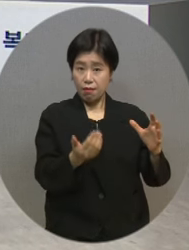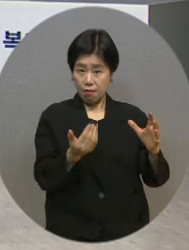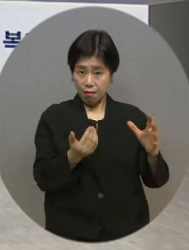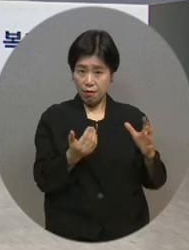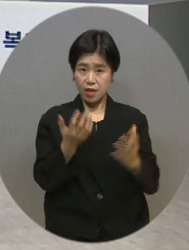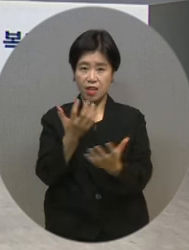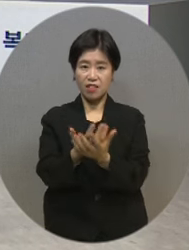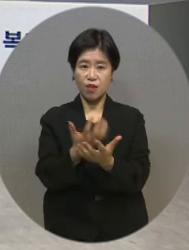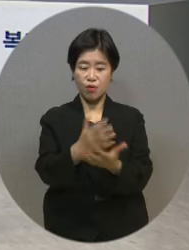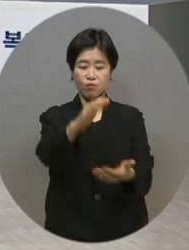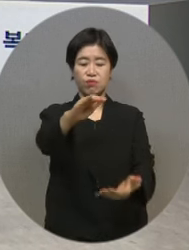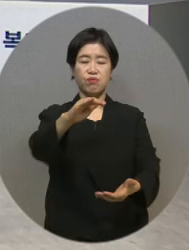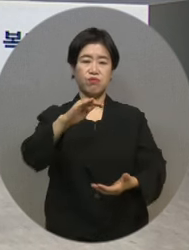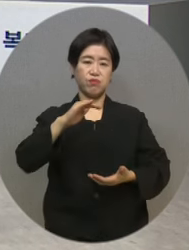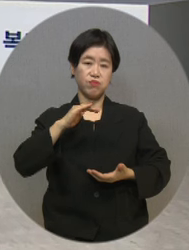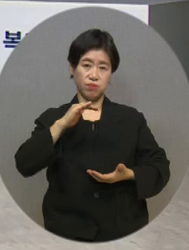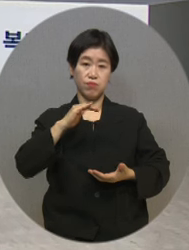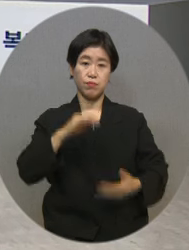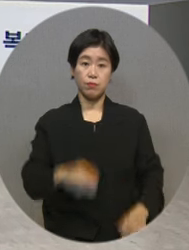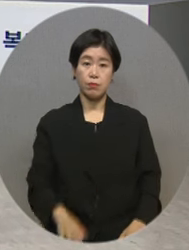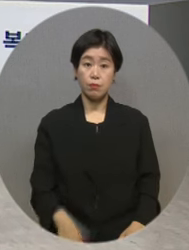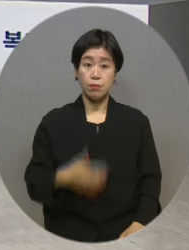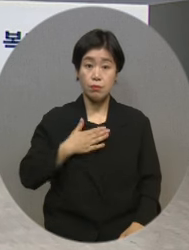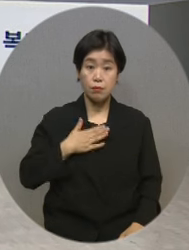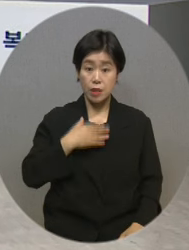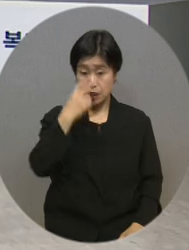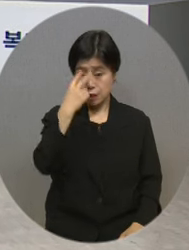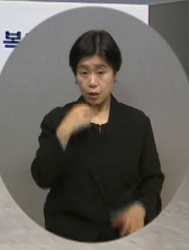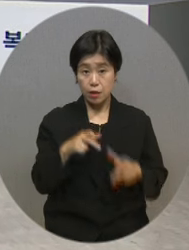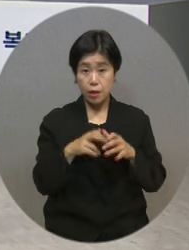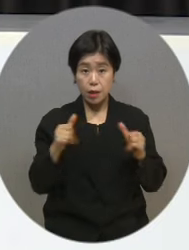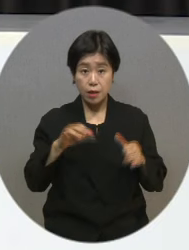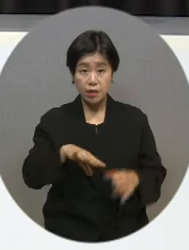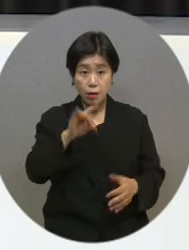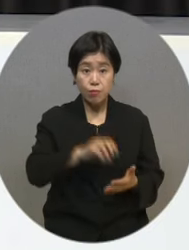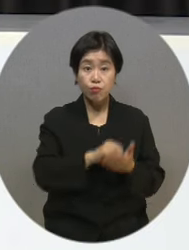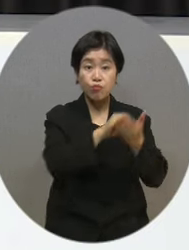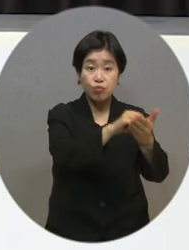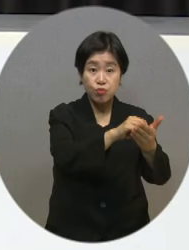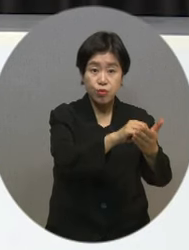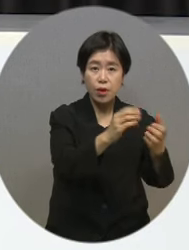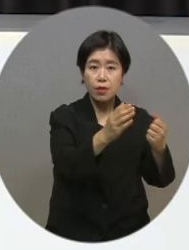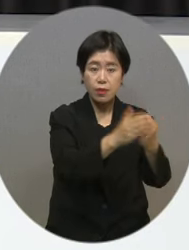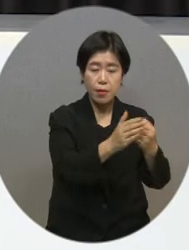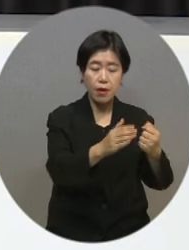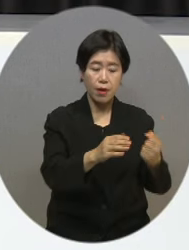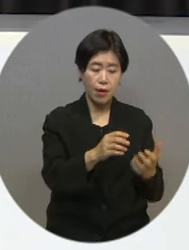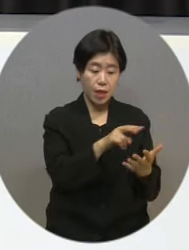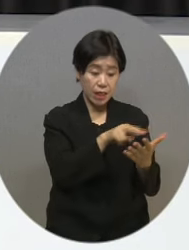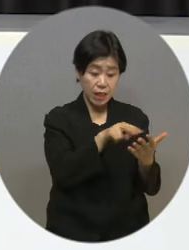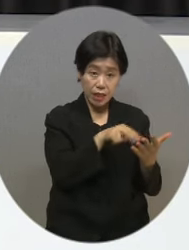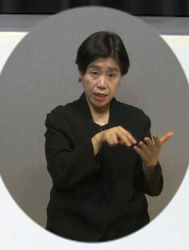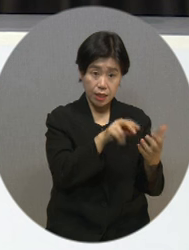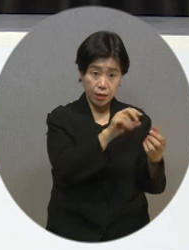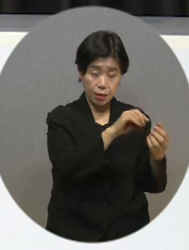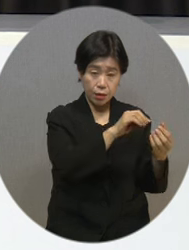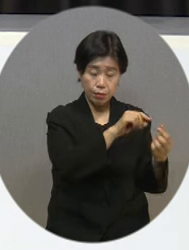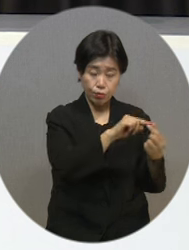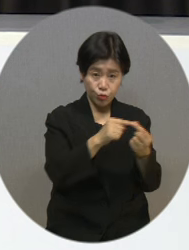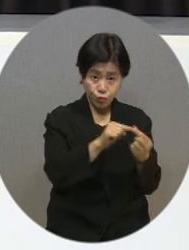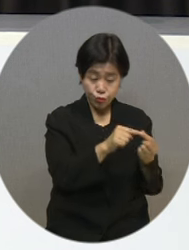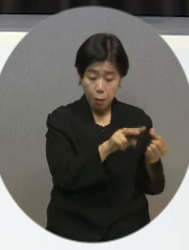이제 국가인권위원회 처음 들어가면서 시각장애인이 처음이었잖아요. 그래서 소리로 볼수 있게 점역